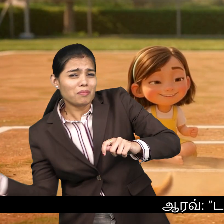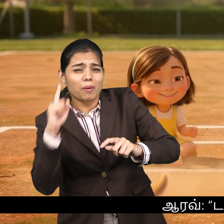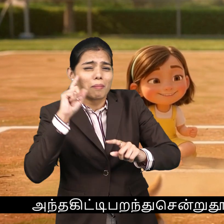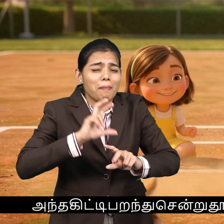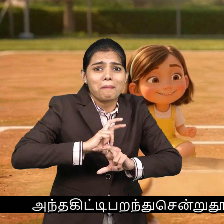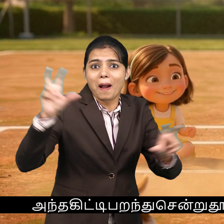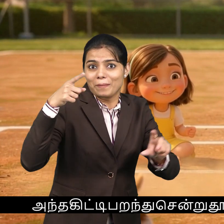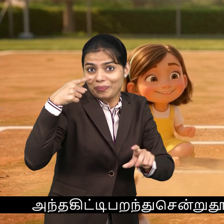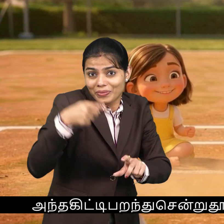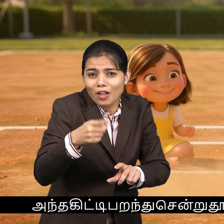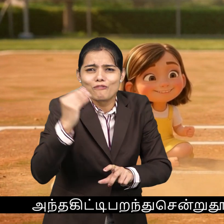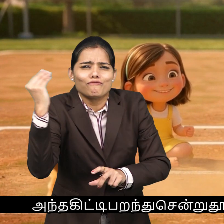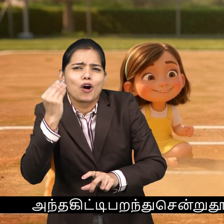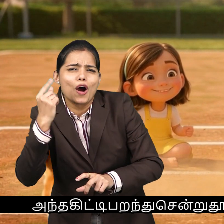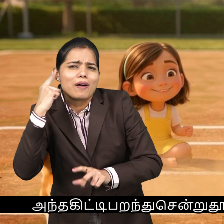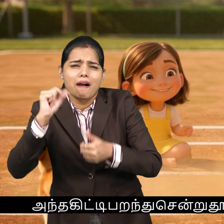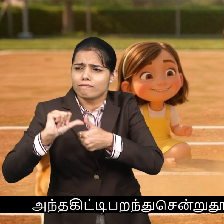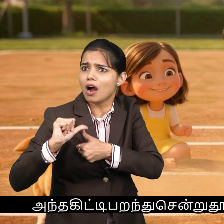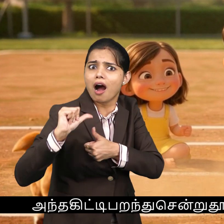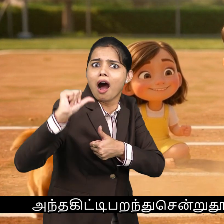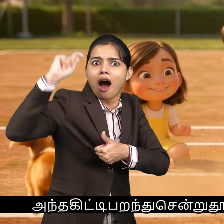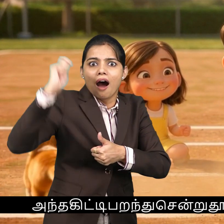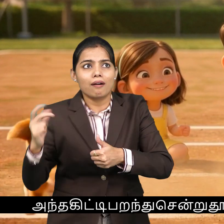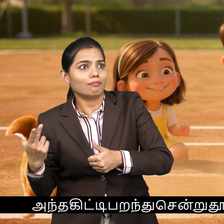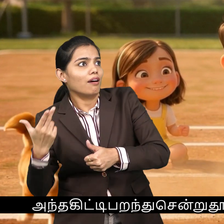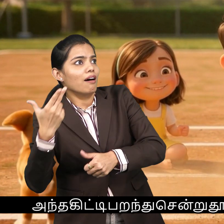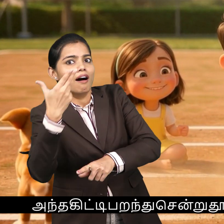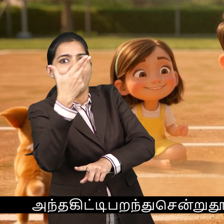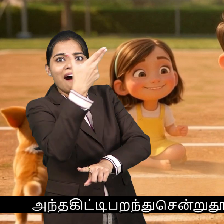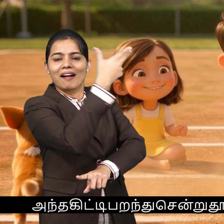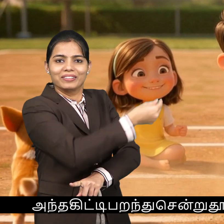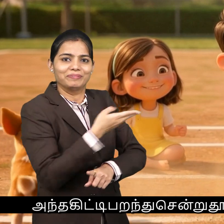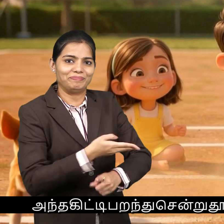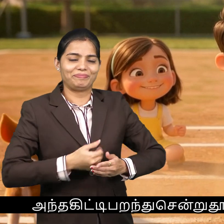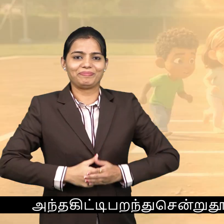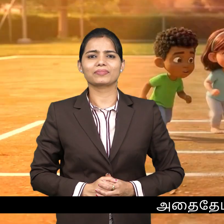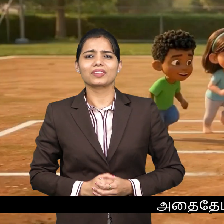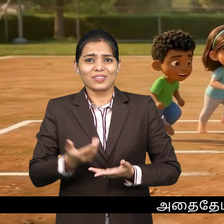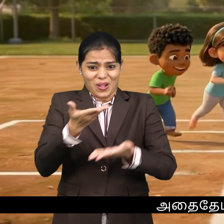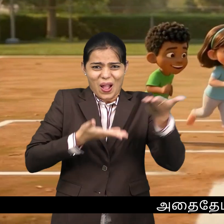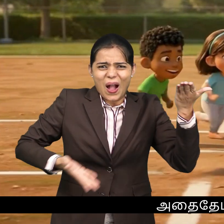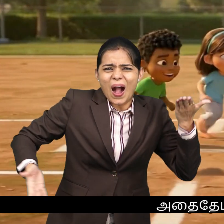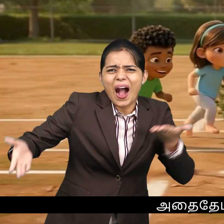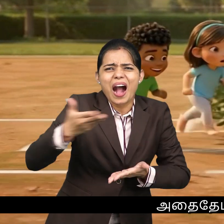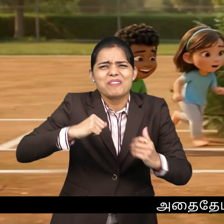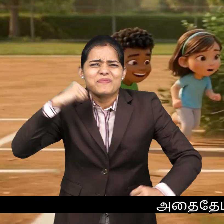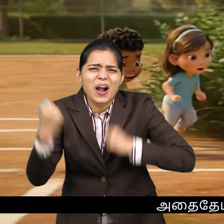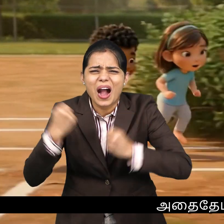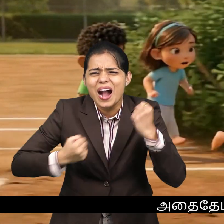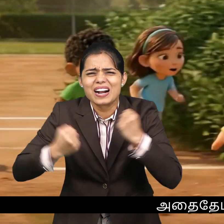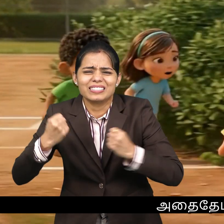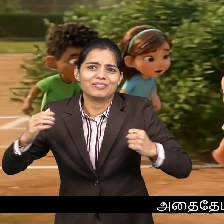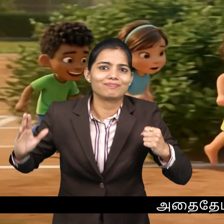சத்தம். அந்த கிட்டி பறந்து சென்று தூரத்தில் இருந்த புதர்களுக்குள் விழுந்தது. அதை தேட